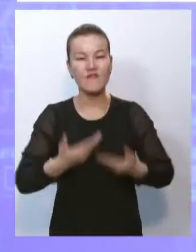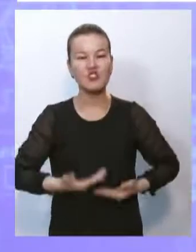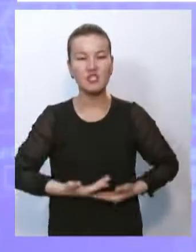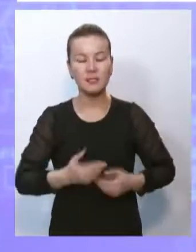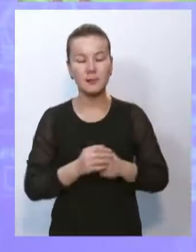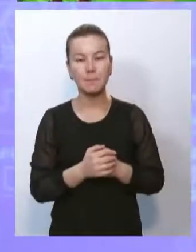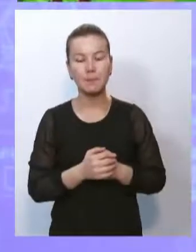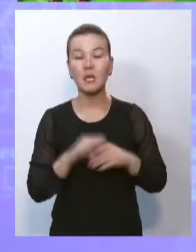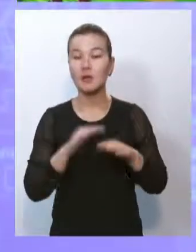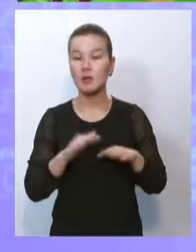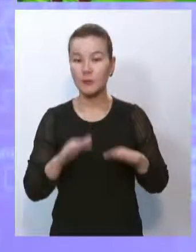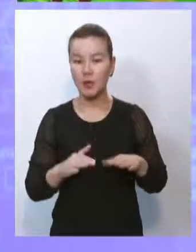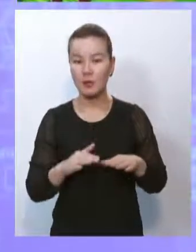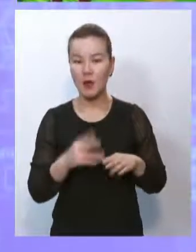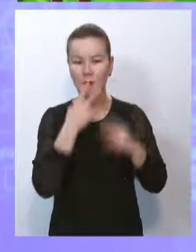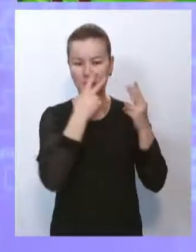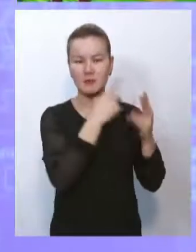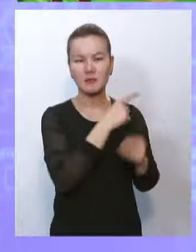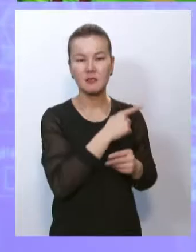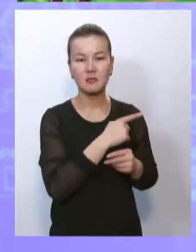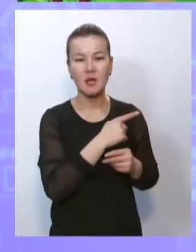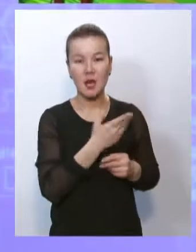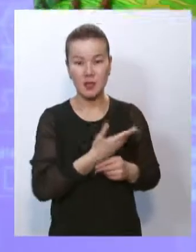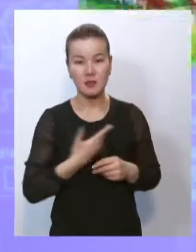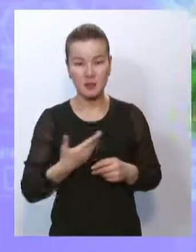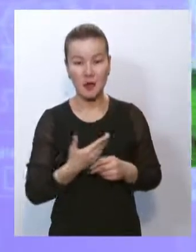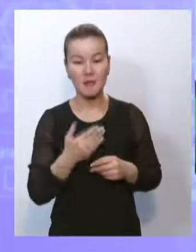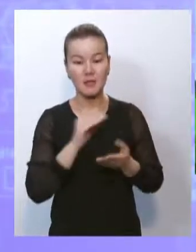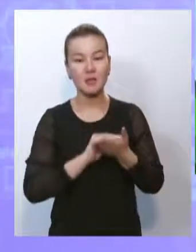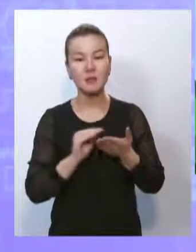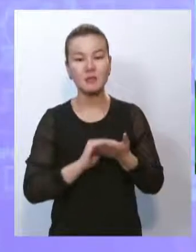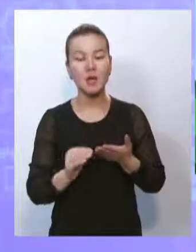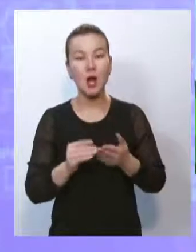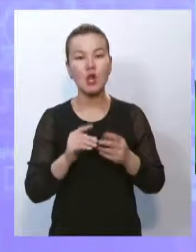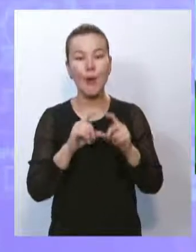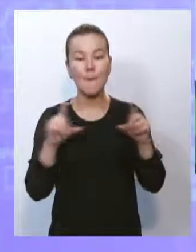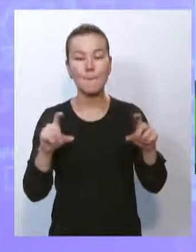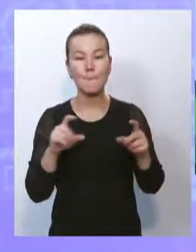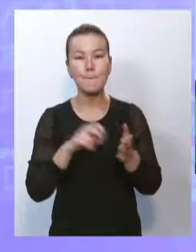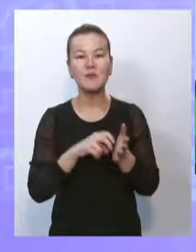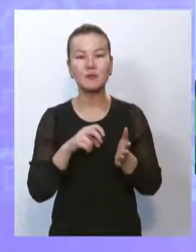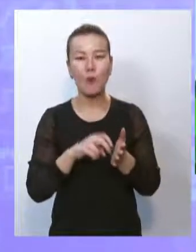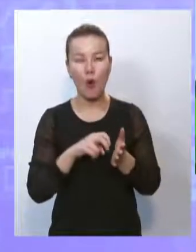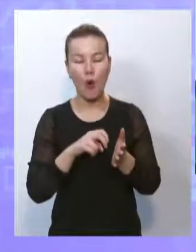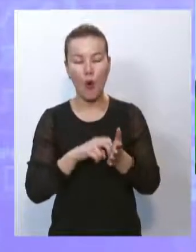ребята посмотрите нам написал письмо иван-царевич